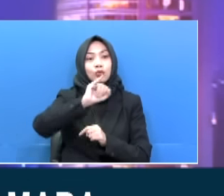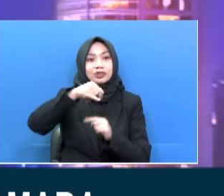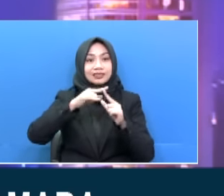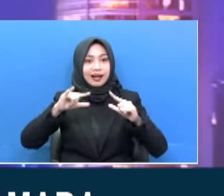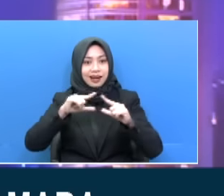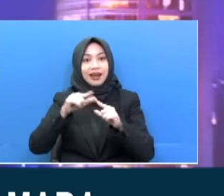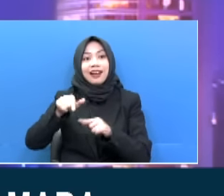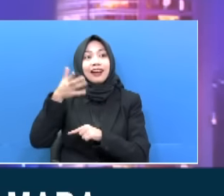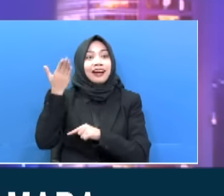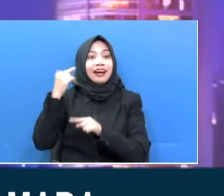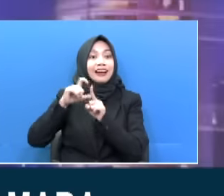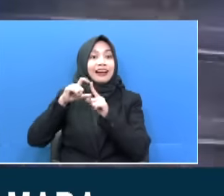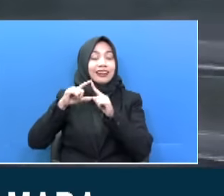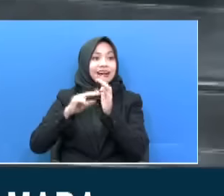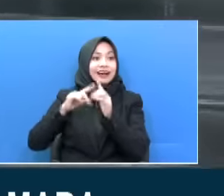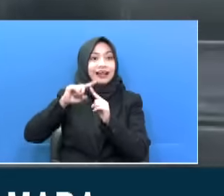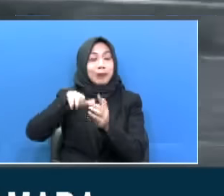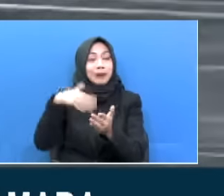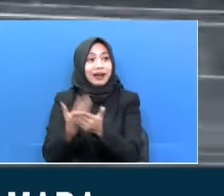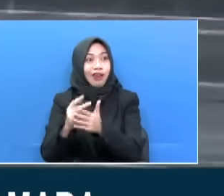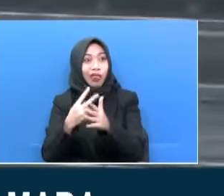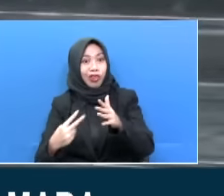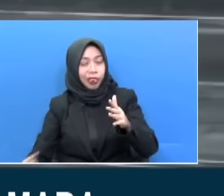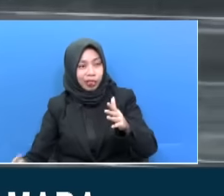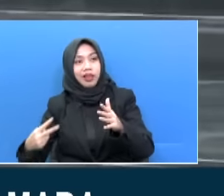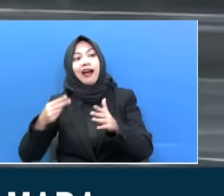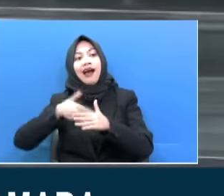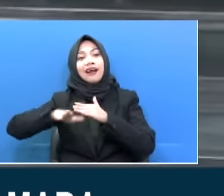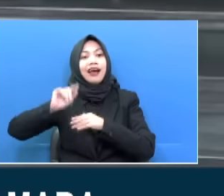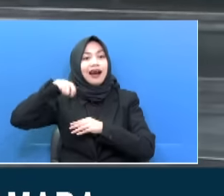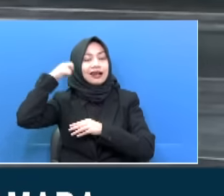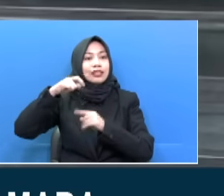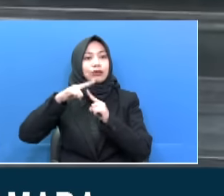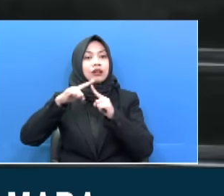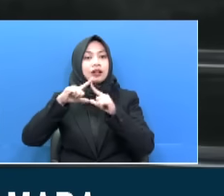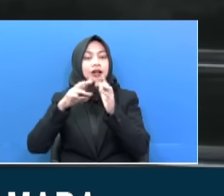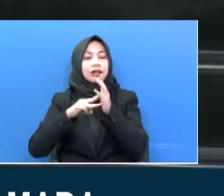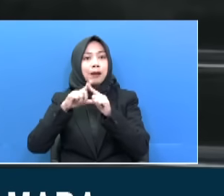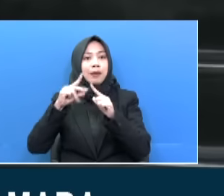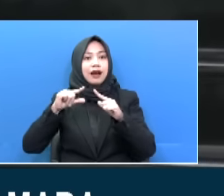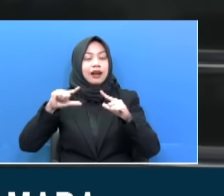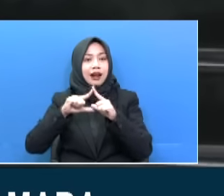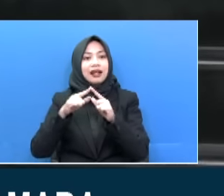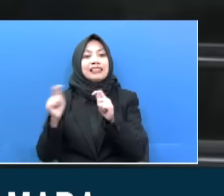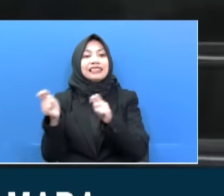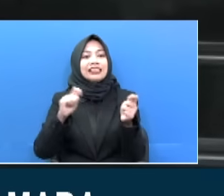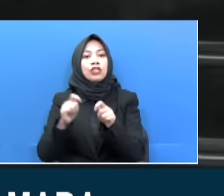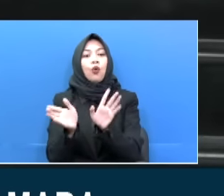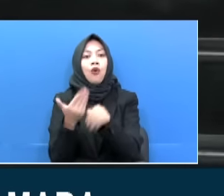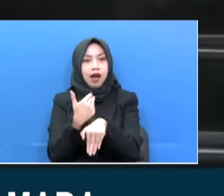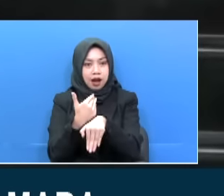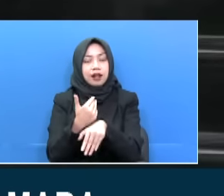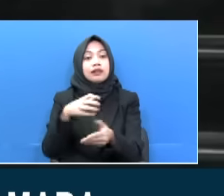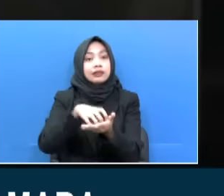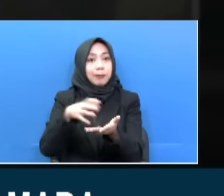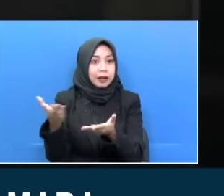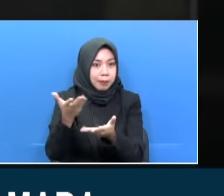Putra artis Tamara tiasmara rekonstruksi kasus dugaan pembunaan danteai digelar di luar lokasi terpisah adegan